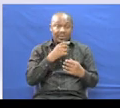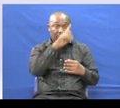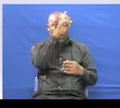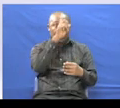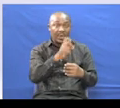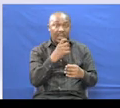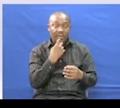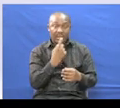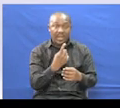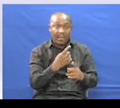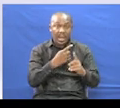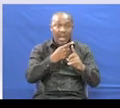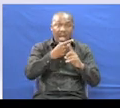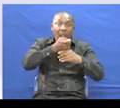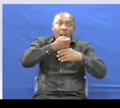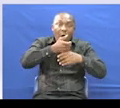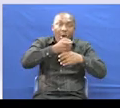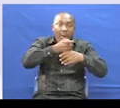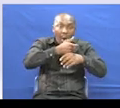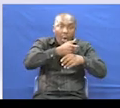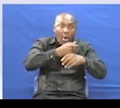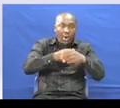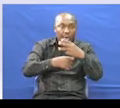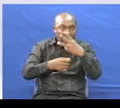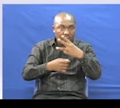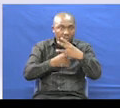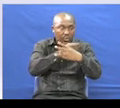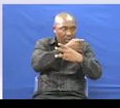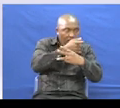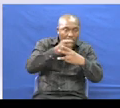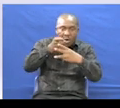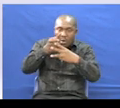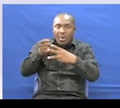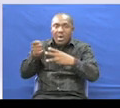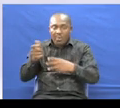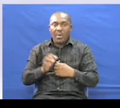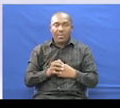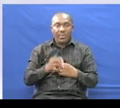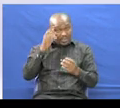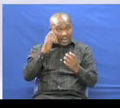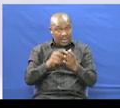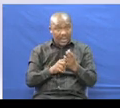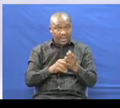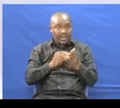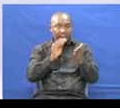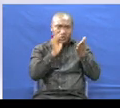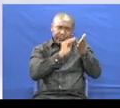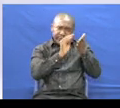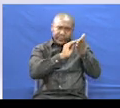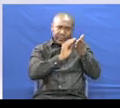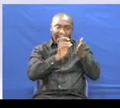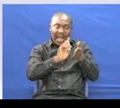3. Robo 3. Umeona hii juu 3. Robo 3. Kwa hiyo weka kivuli